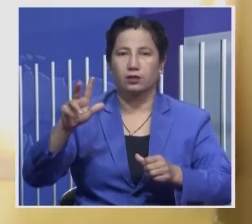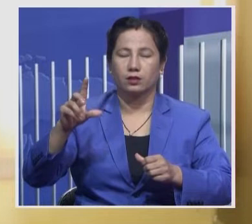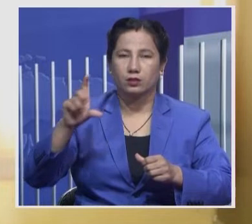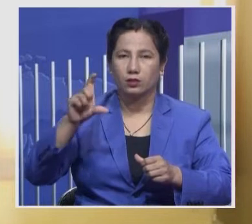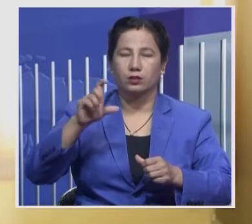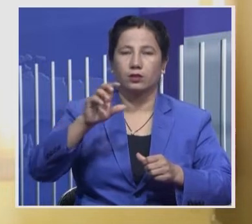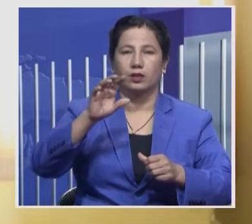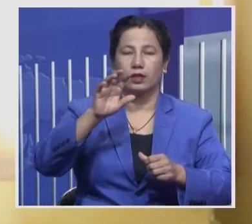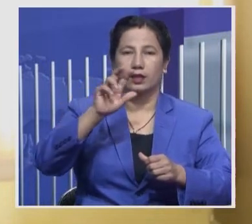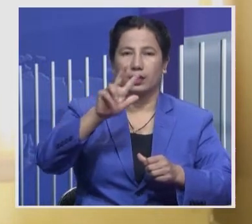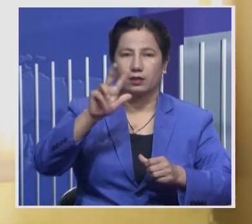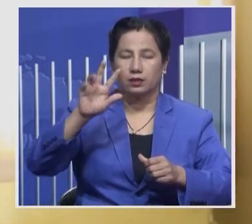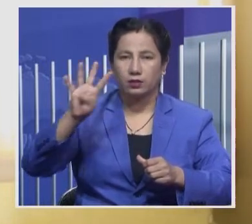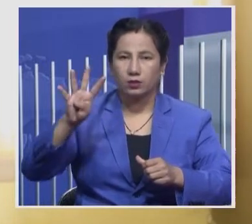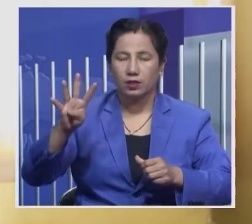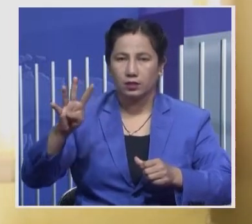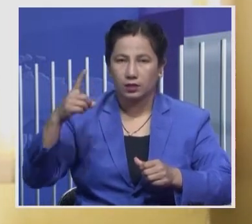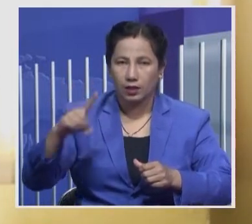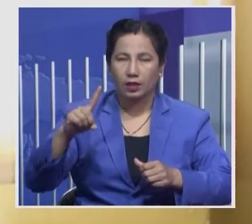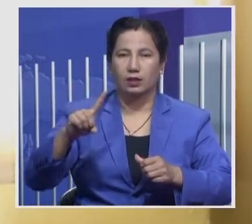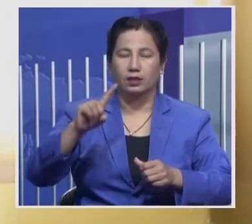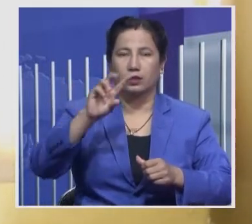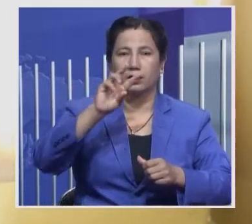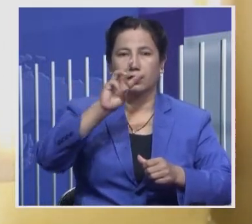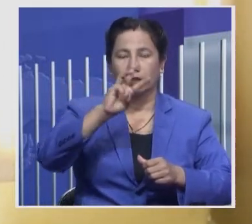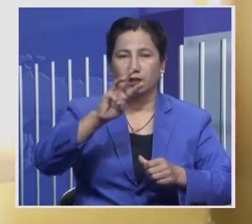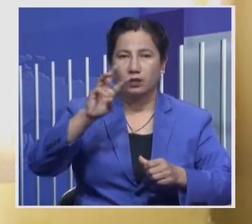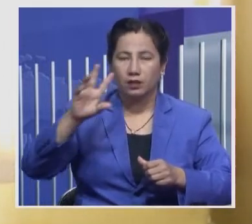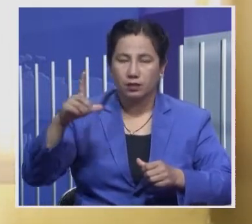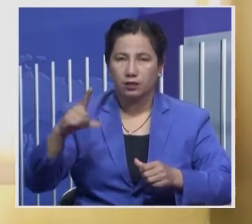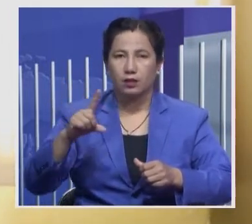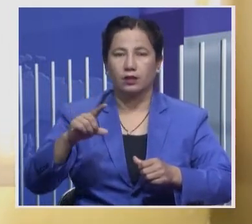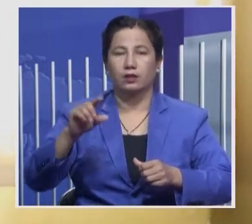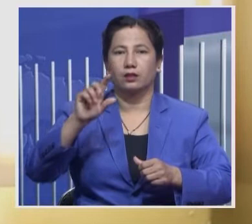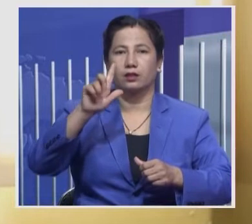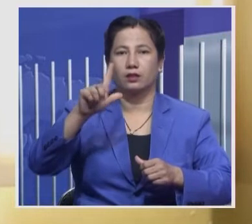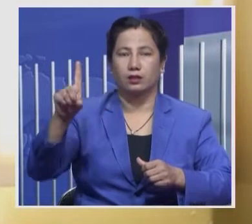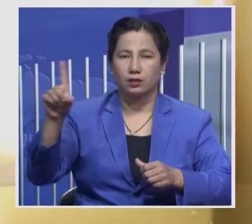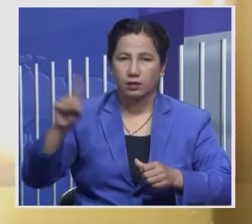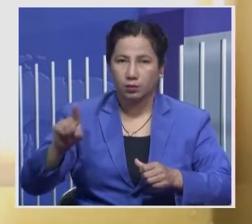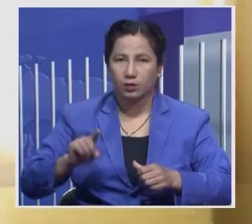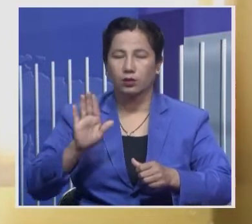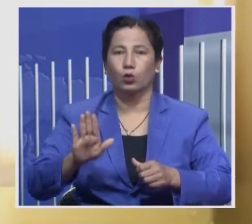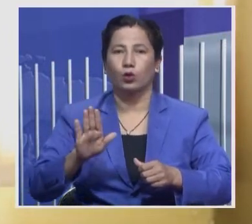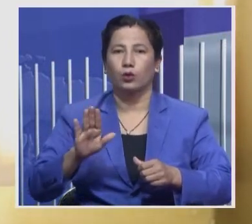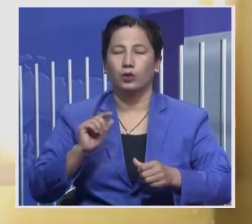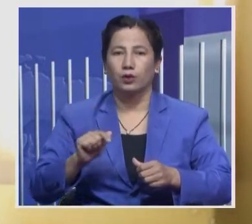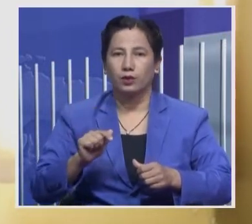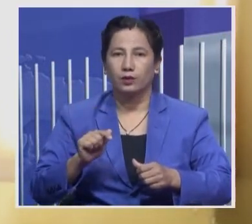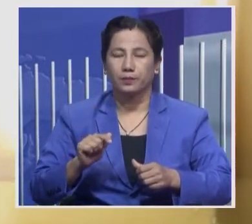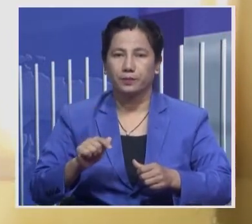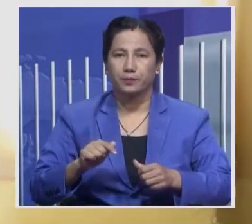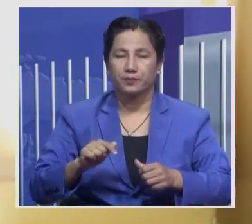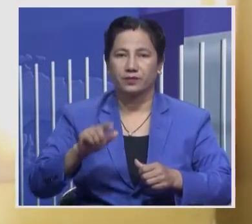1,38,84,10,000 जति रकम सङ्कलन गर्न सक्यो। यो कुल राजस्व लक्ष्यको 71.13% हो। यो हाम्रो